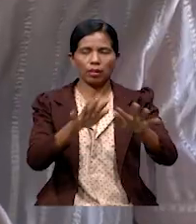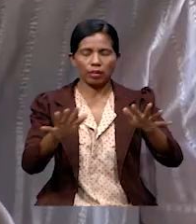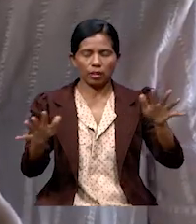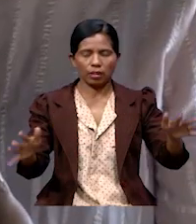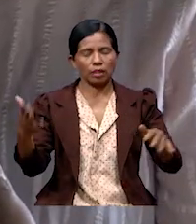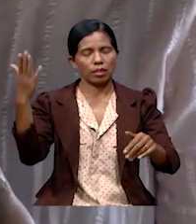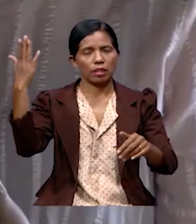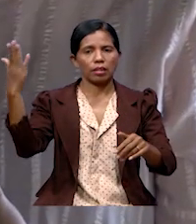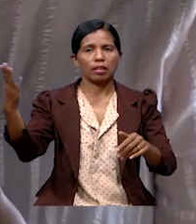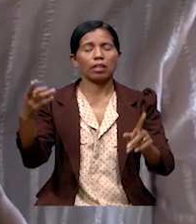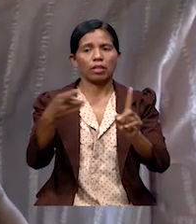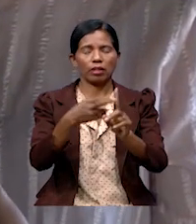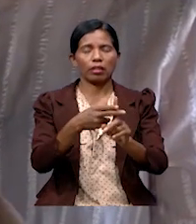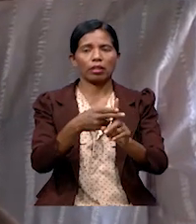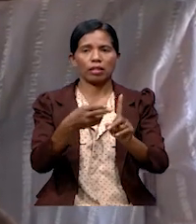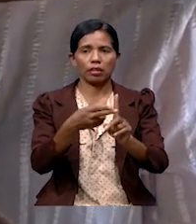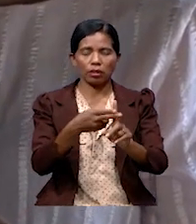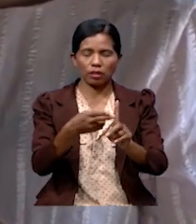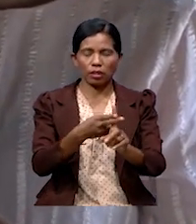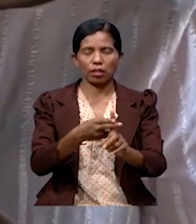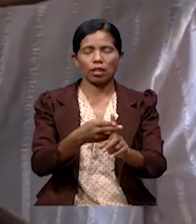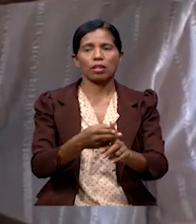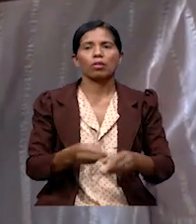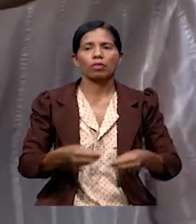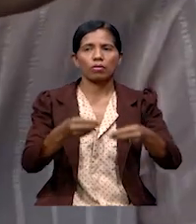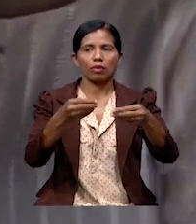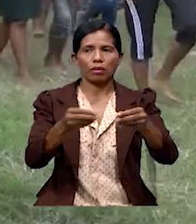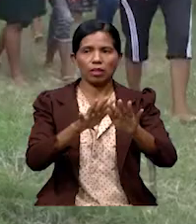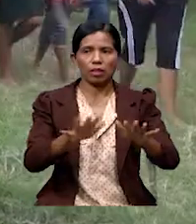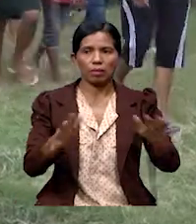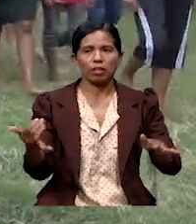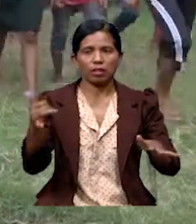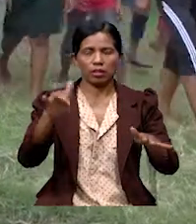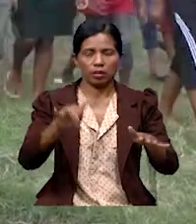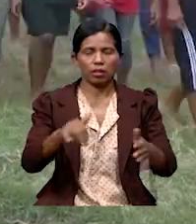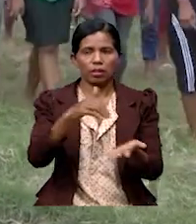orfanato Topohonis iha Mahata Oikosi odi fokoraz em Balabarik Sira estuda.